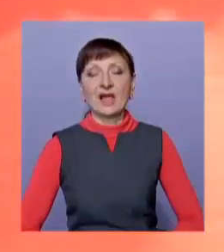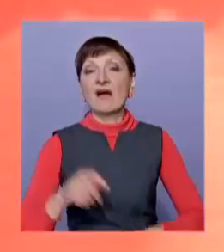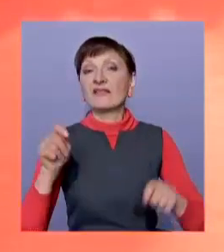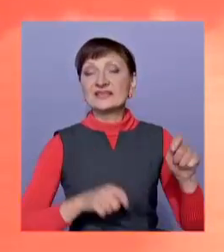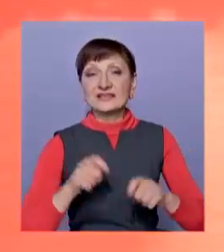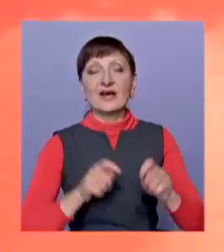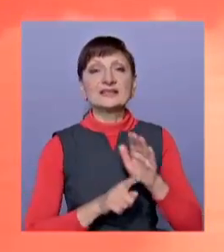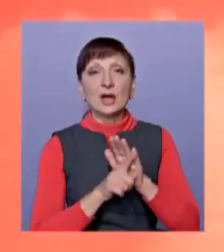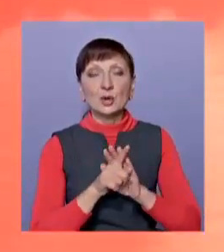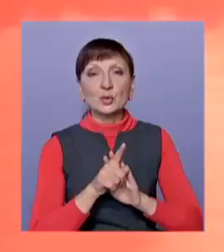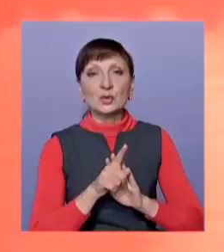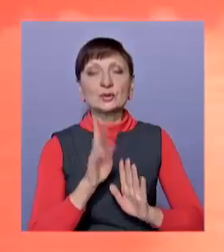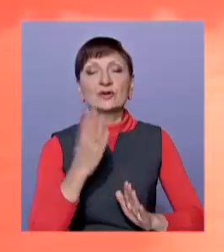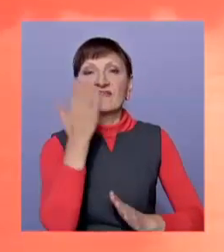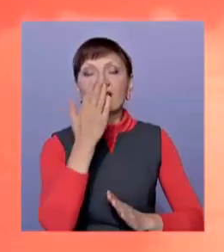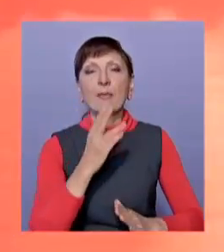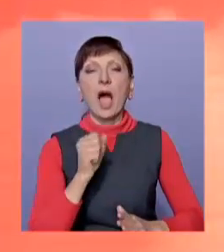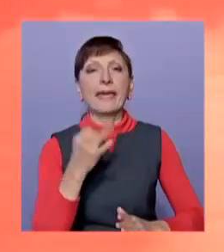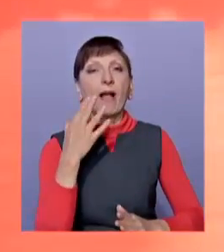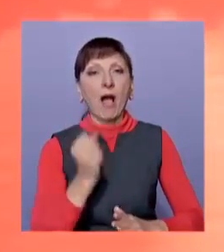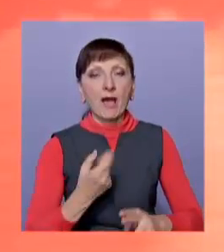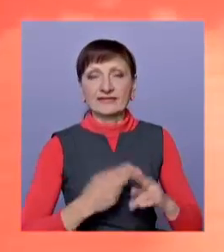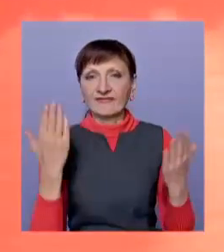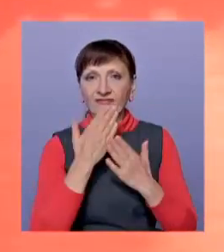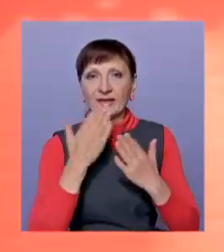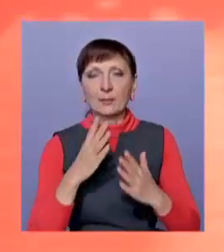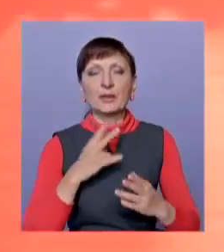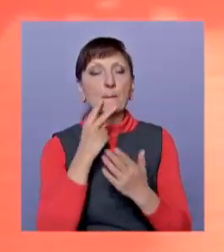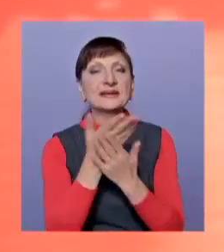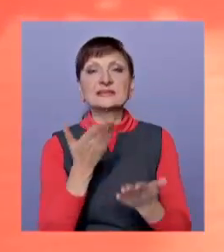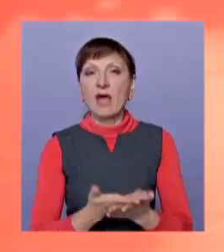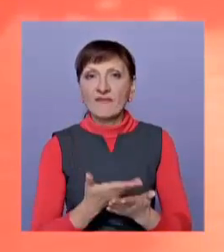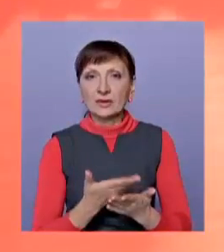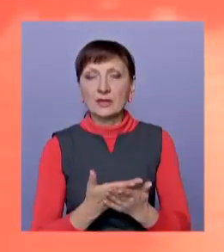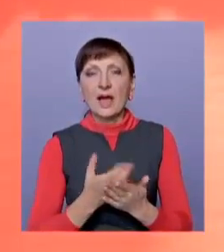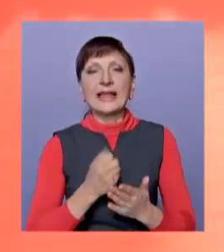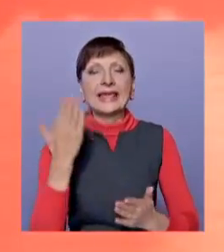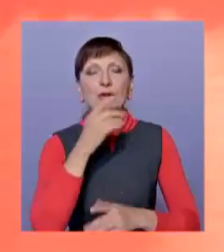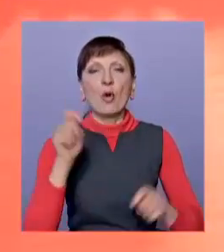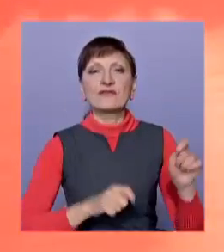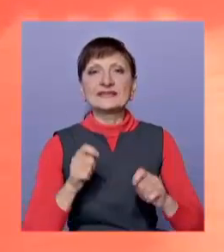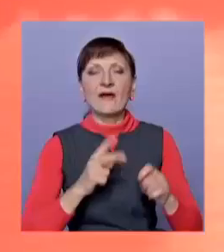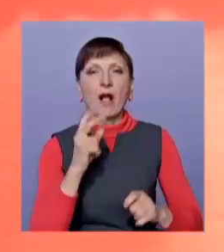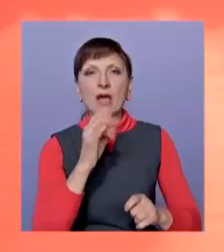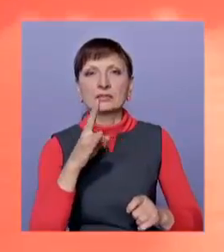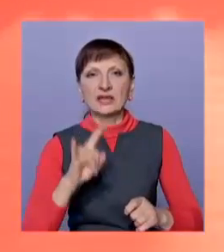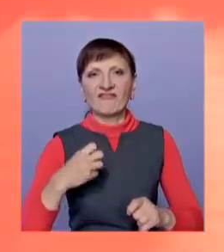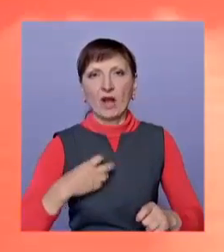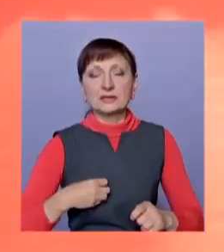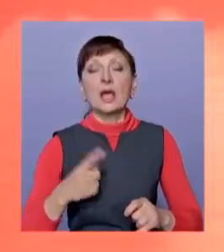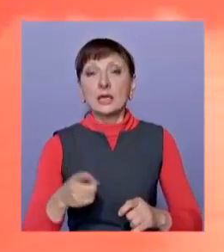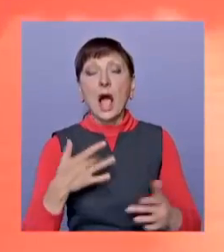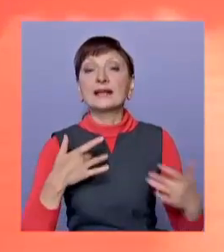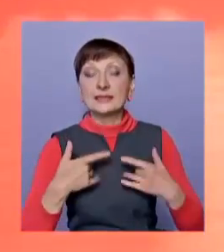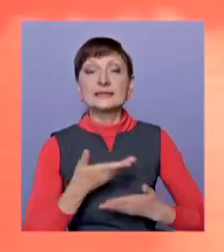Фестиваль стартует с показа фильма «Айка». Напомню, что эта картина была представлена на кинофестивале в Каннах. И актриса,